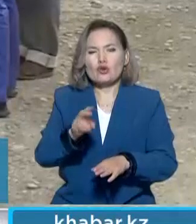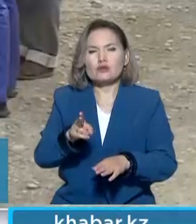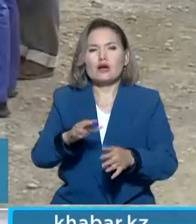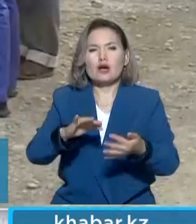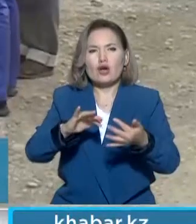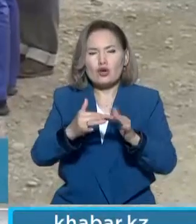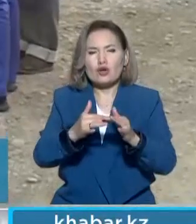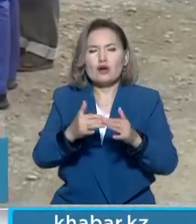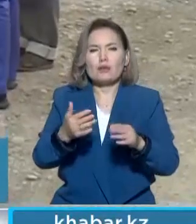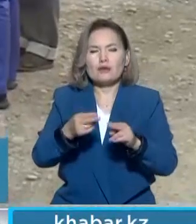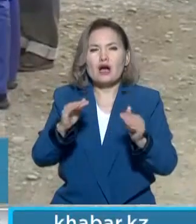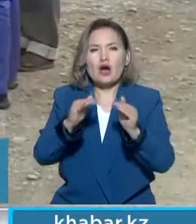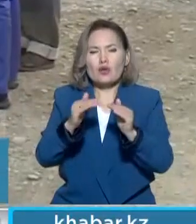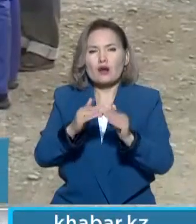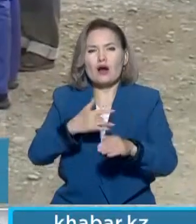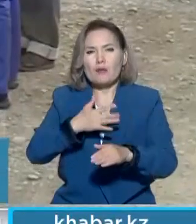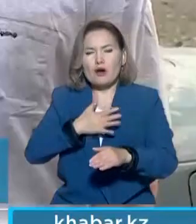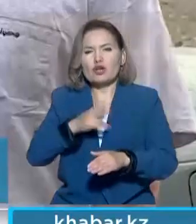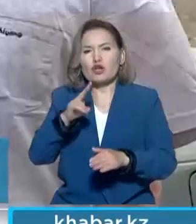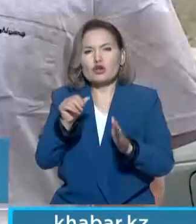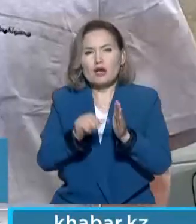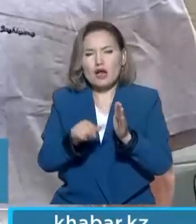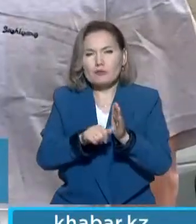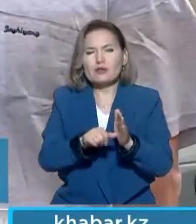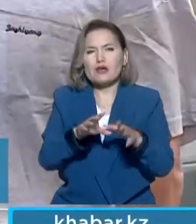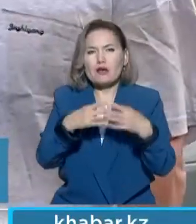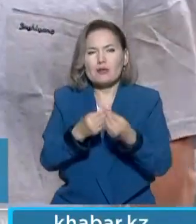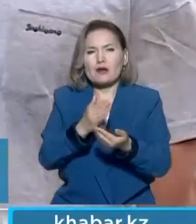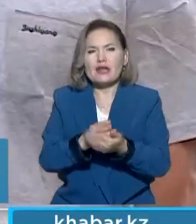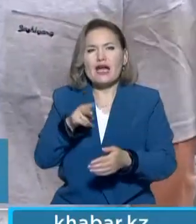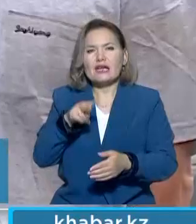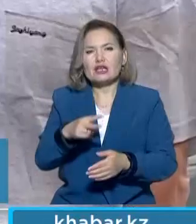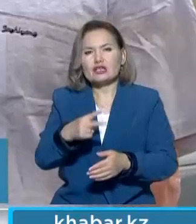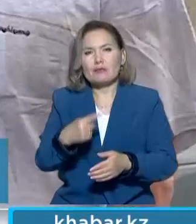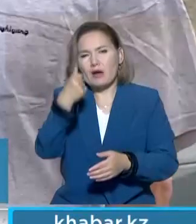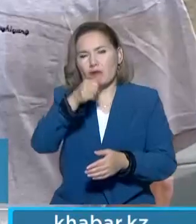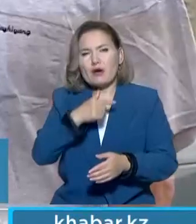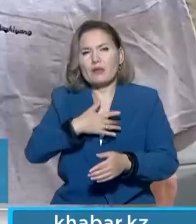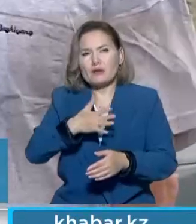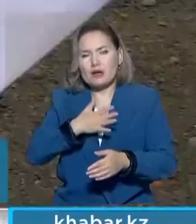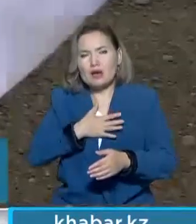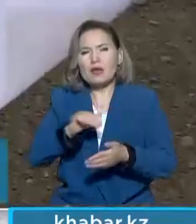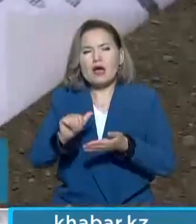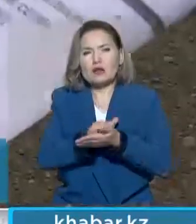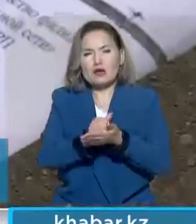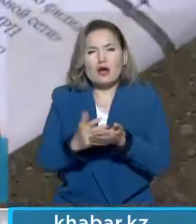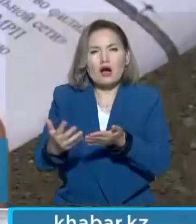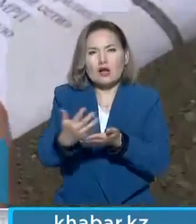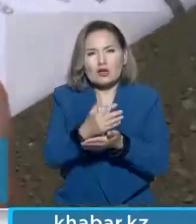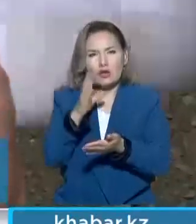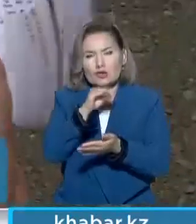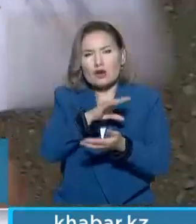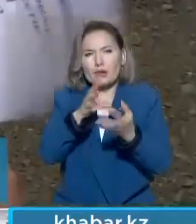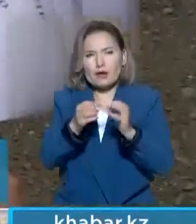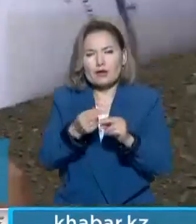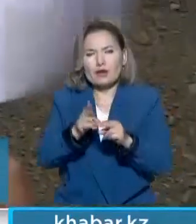өз атына аудармаған 265 отбасы бар дейді тұрғындар. Олар 2021 жылы болған жекешелендіруге тиісті құжаттарын жинап үлгермеген.